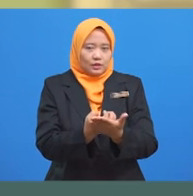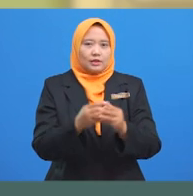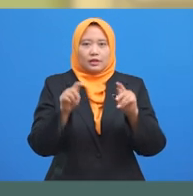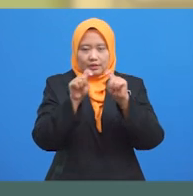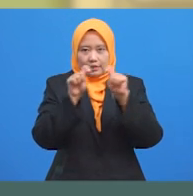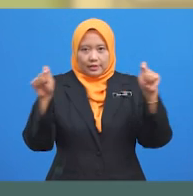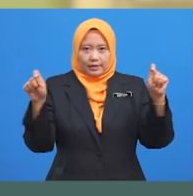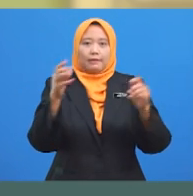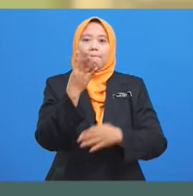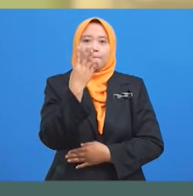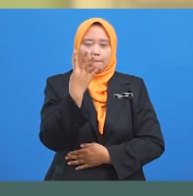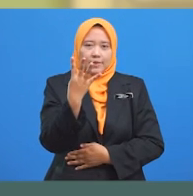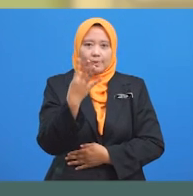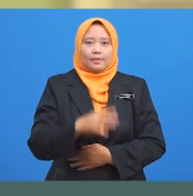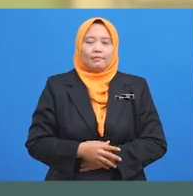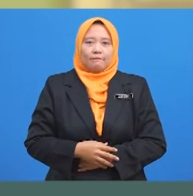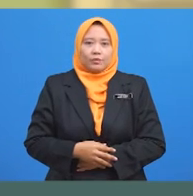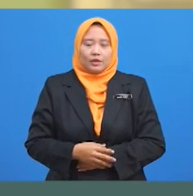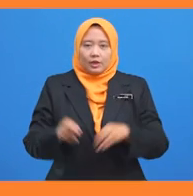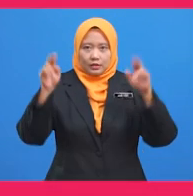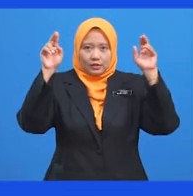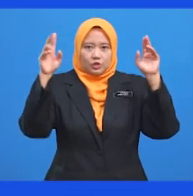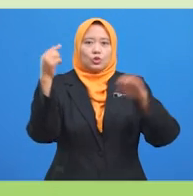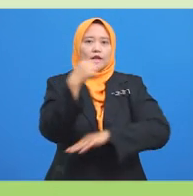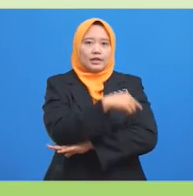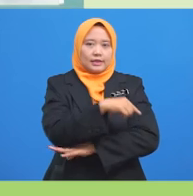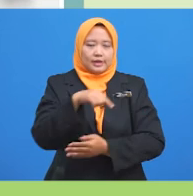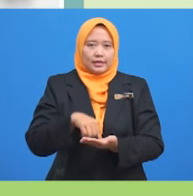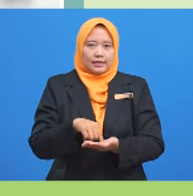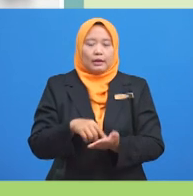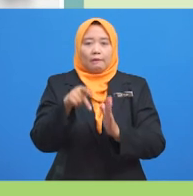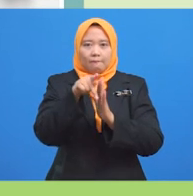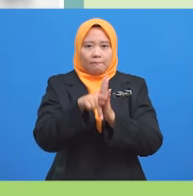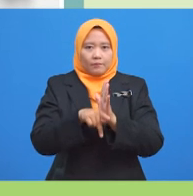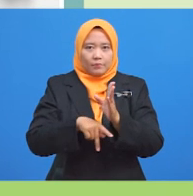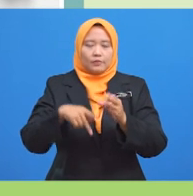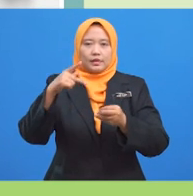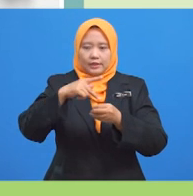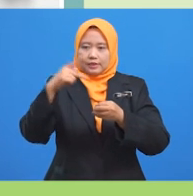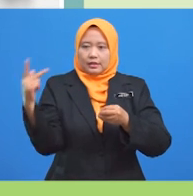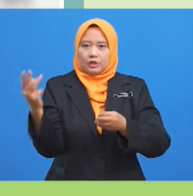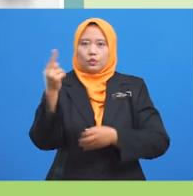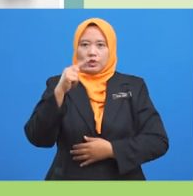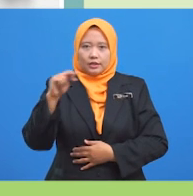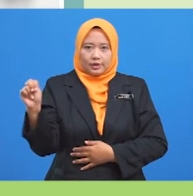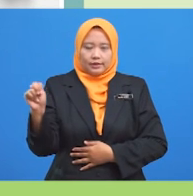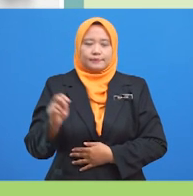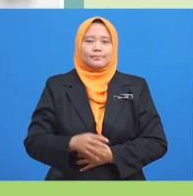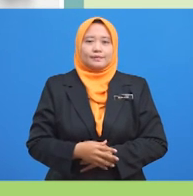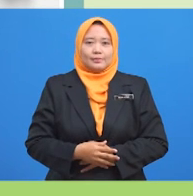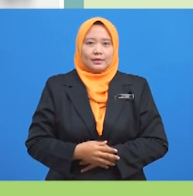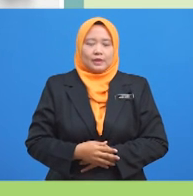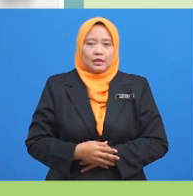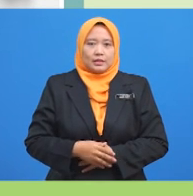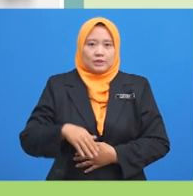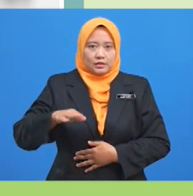4. Tajuk pembelajaran hari ini ialah pengeluaran. Sebelum kita bermula, saya berharap anda